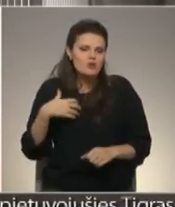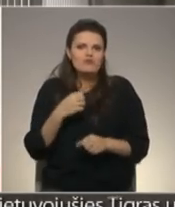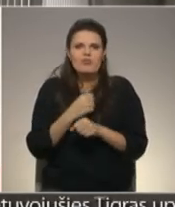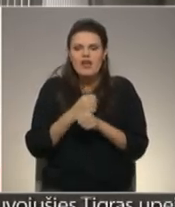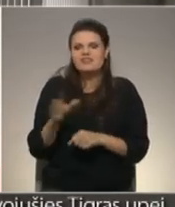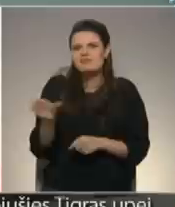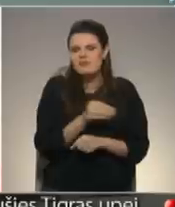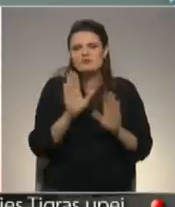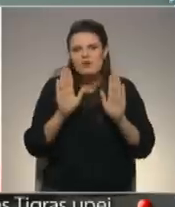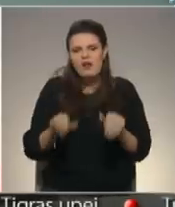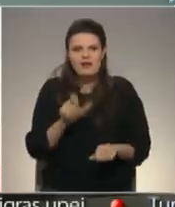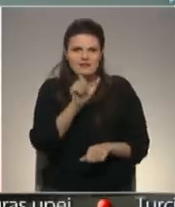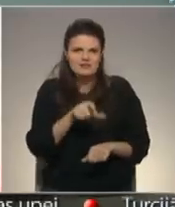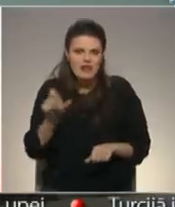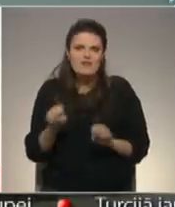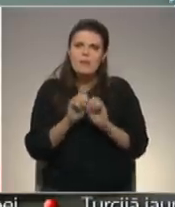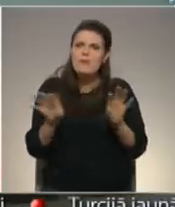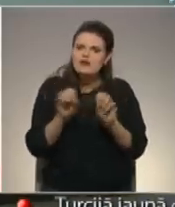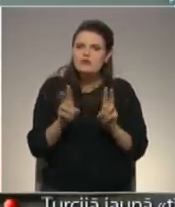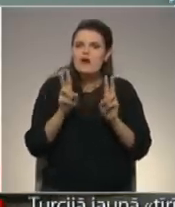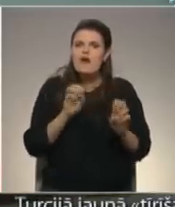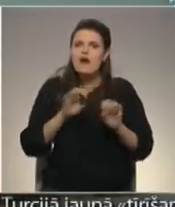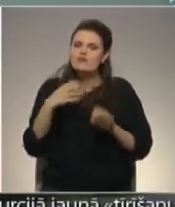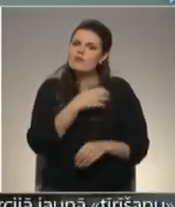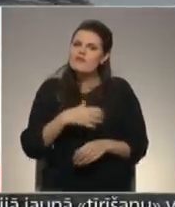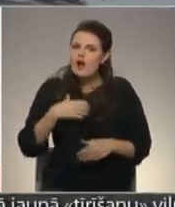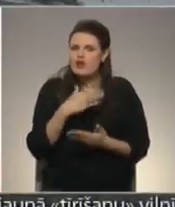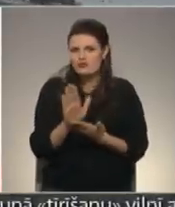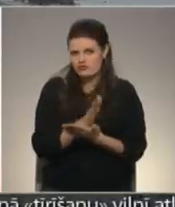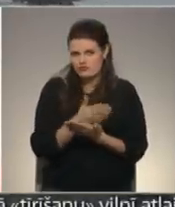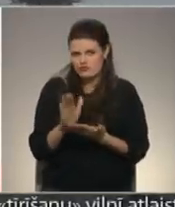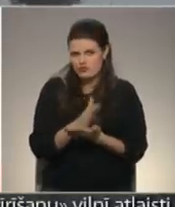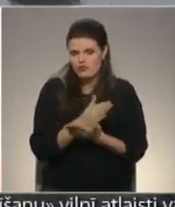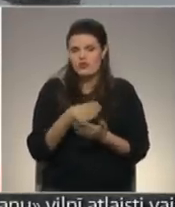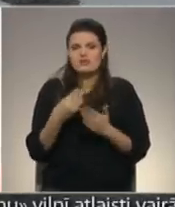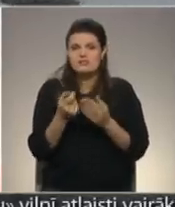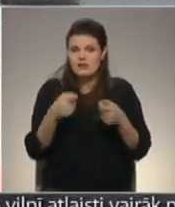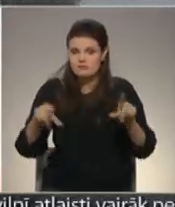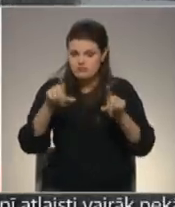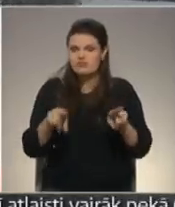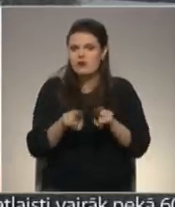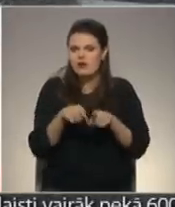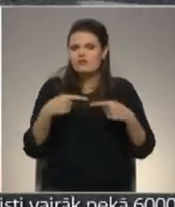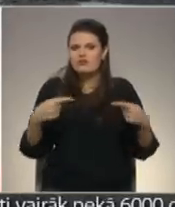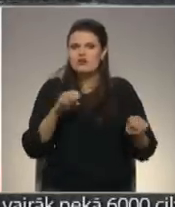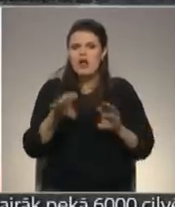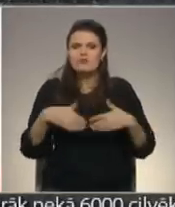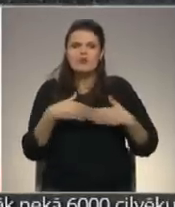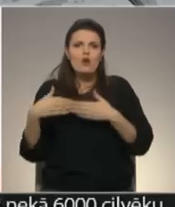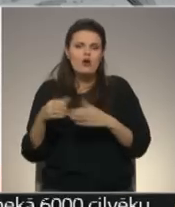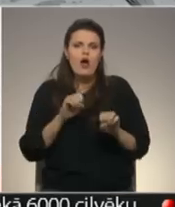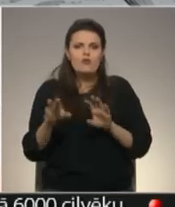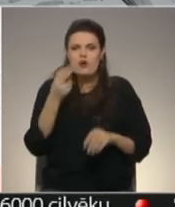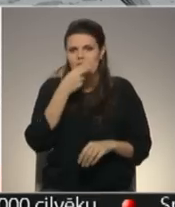darīsim visu, lai cilvēkiem skaidrotu to, ka atkritumi ir jāšķiro. Tarifa palielinājums skar arī dažādu atkritumu nogādāšanu,